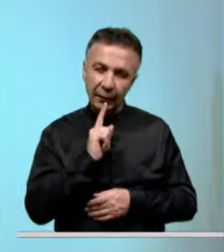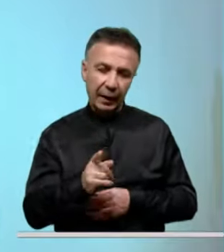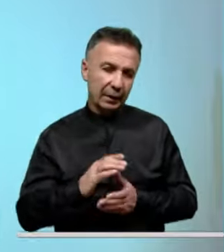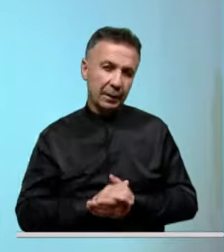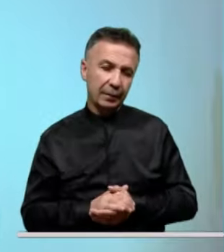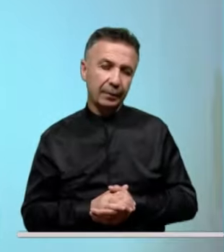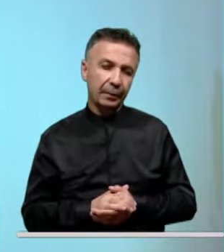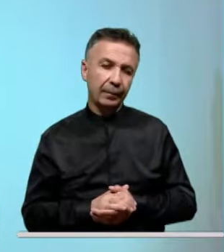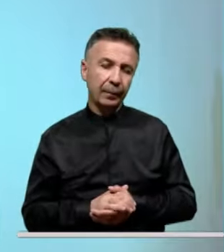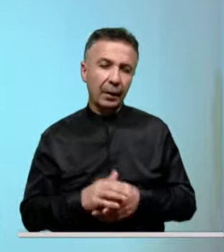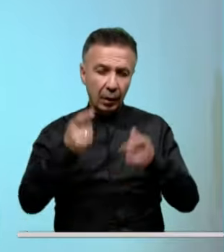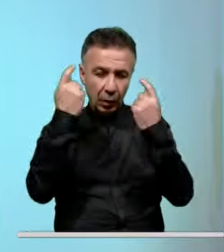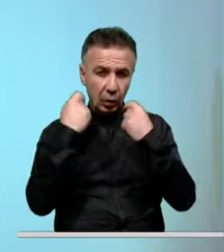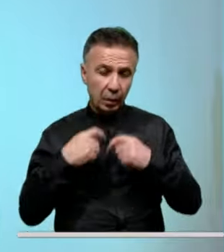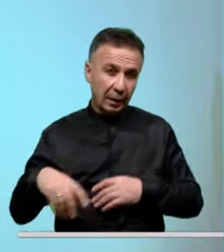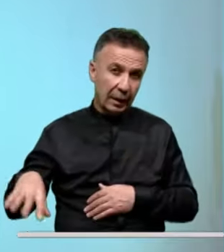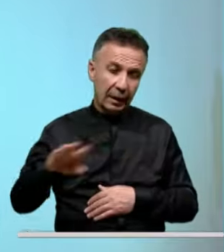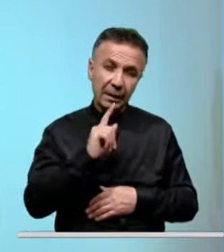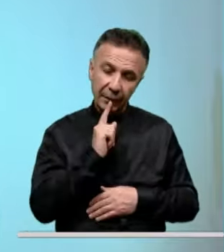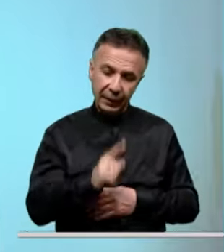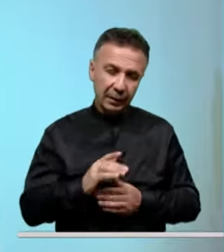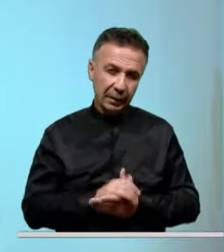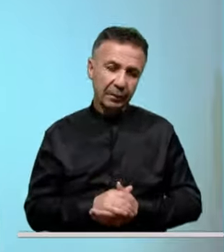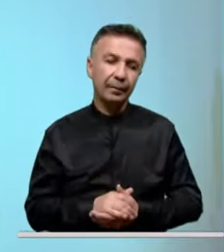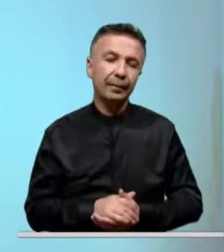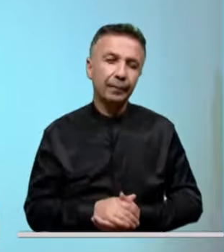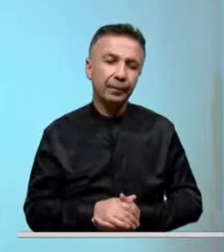Evet. Örtünmek herkese farzdır.